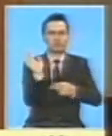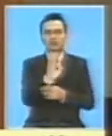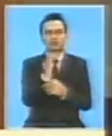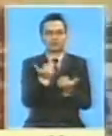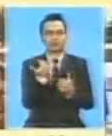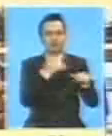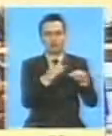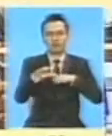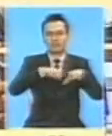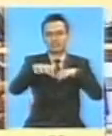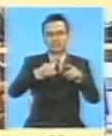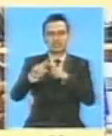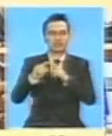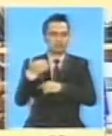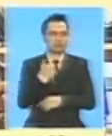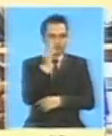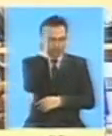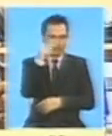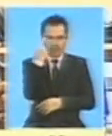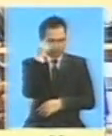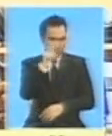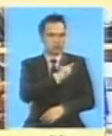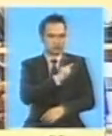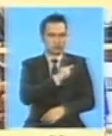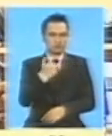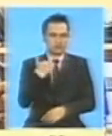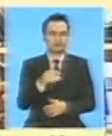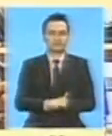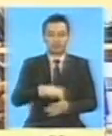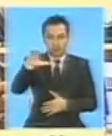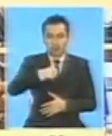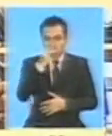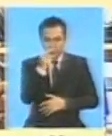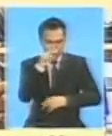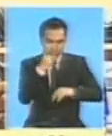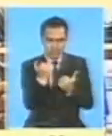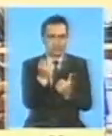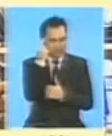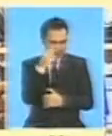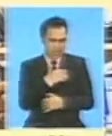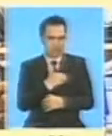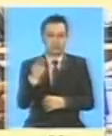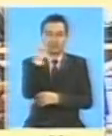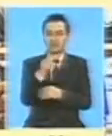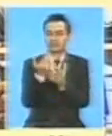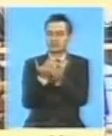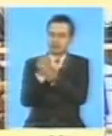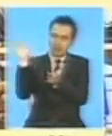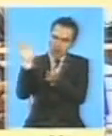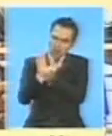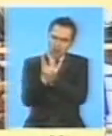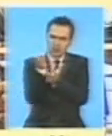ครับถ้าใครคิดอย่างนั้นก็วันหน้ามารับผิดชอบด้วยก็แล้วกันนะเพราะนั้นวันนี้เราพยายามอย่างเต็มที่นั่นที่จะใช้งบประมาณต่างที่มีอยู่จำ